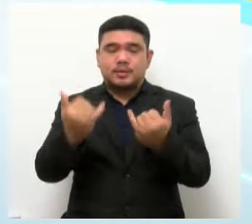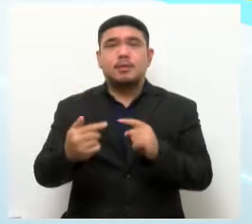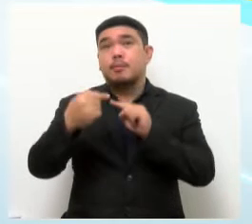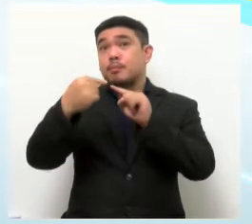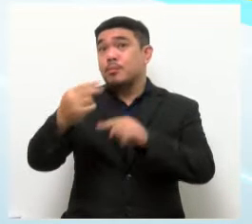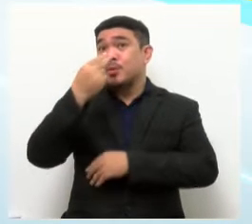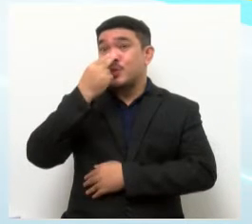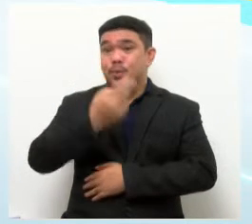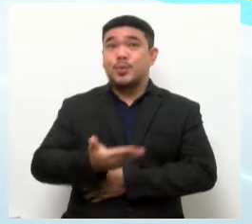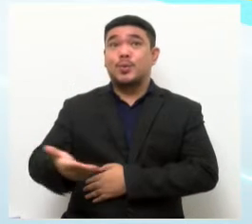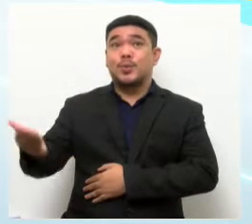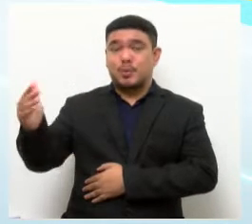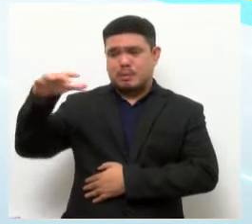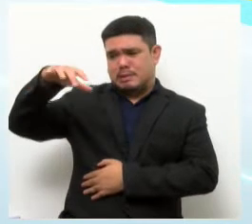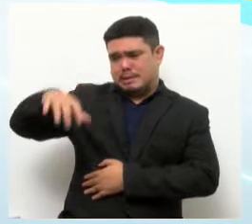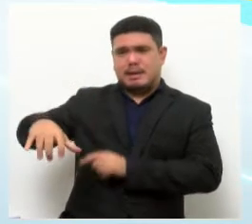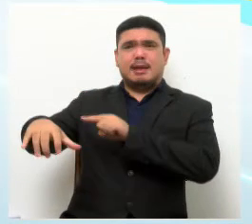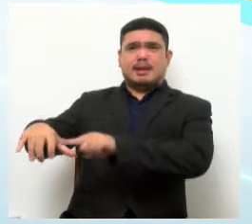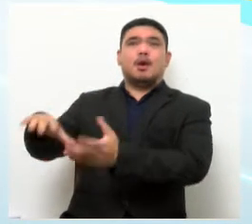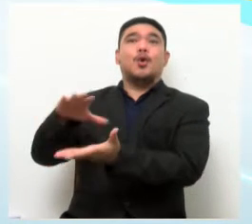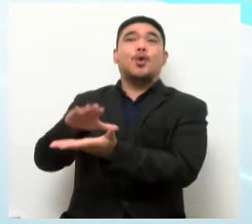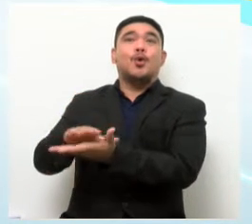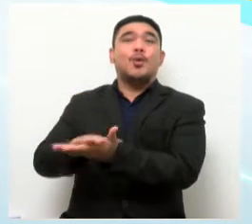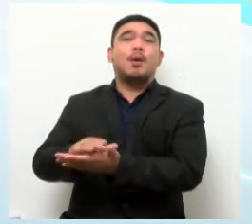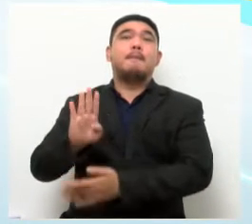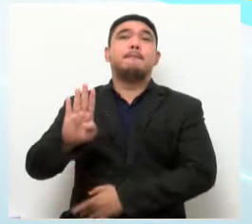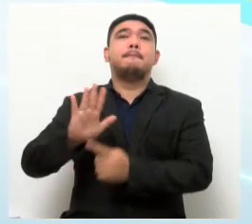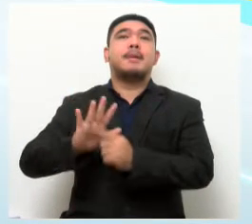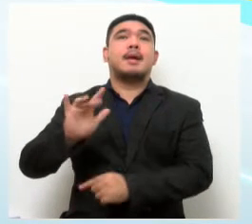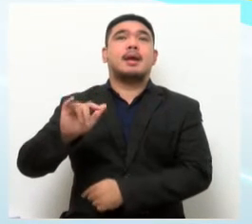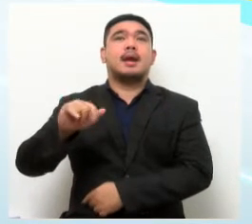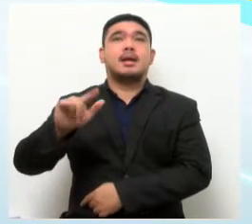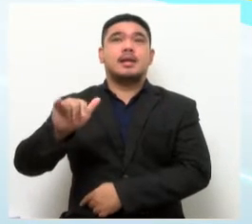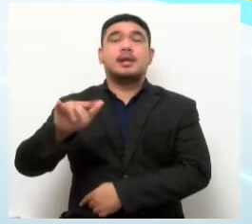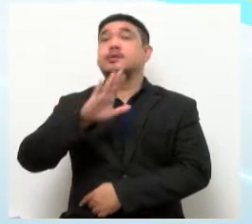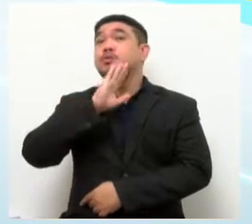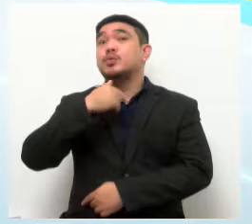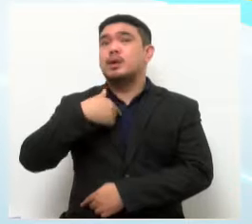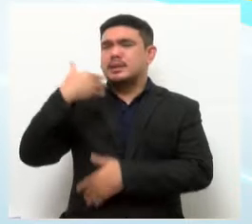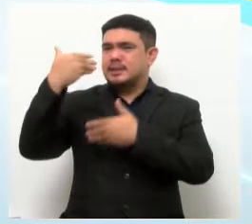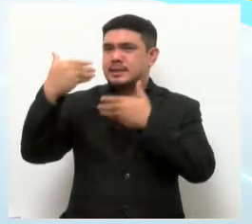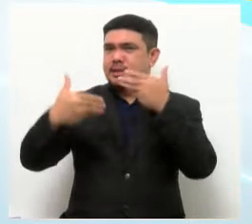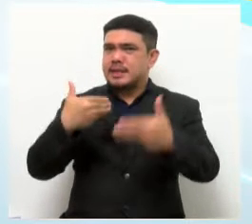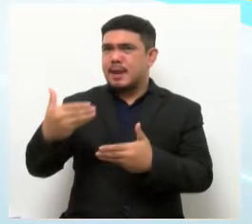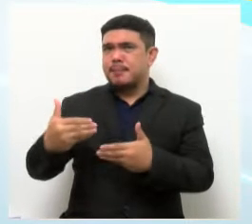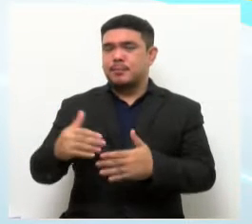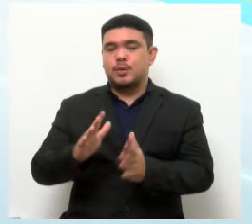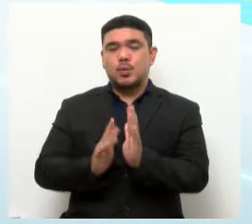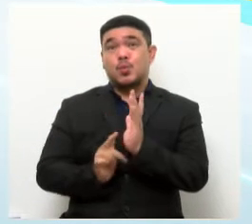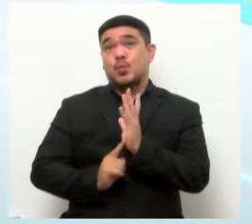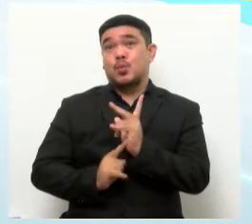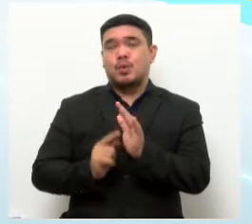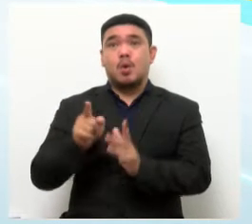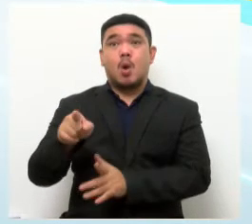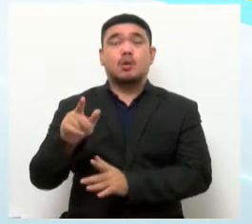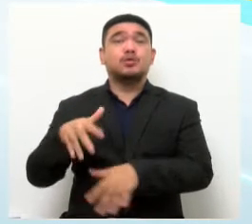กับอีกหนึ่งพื้นที่สำคัญกับโรงเรียนวัดเบญพาสค่ะที่ได้พาไปรู้จักกับอีกหนึ่งประเพณีที่สำคัญก็คือจุดประทีปตีนกา